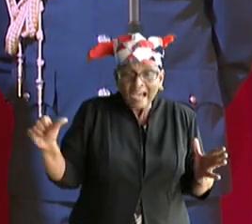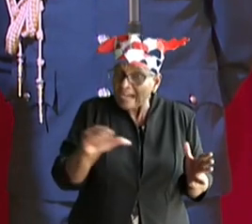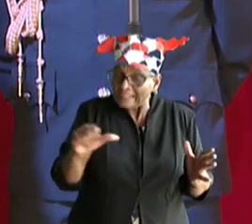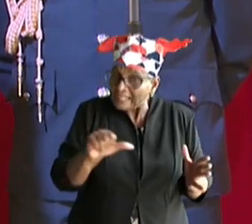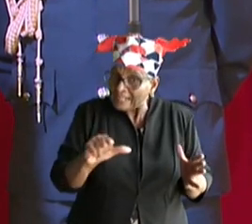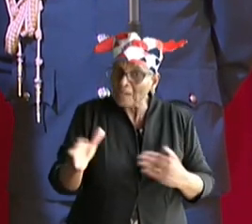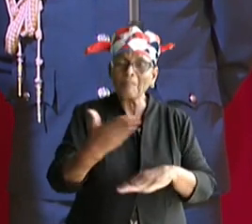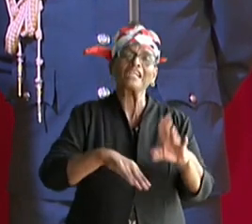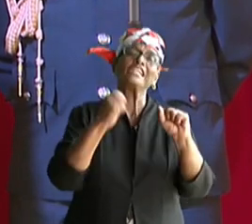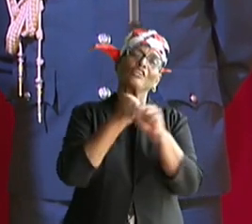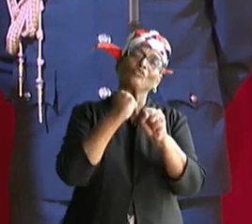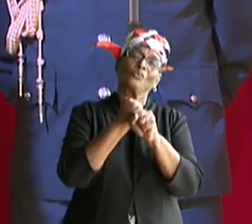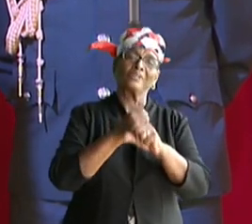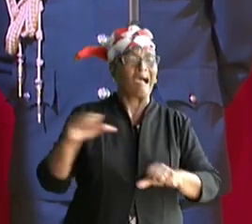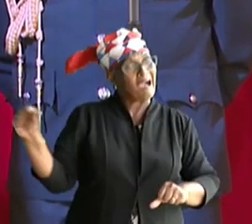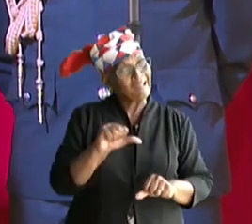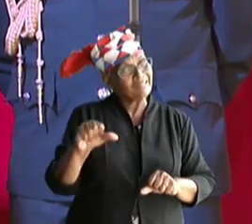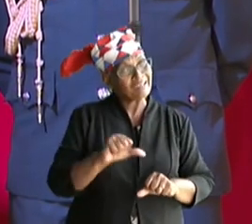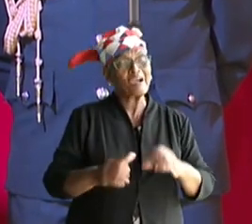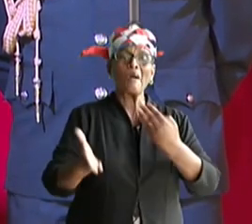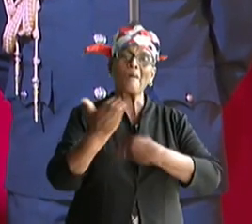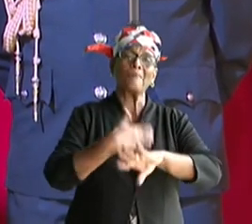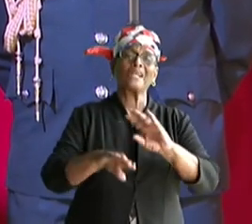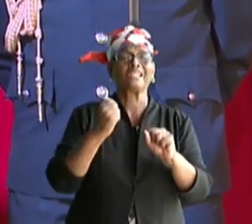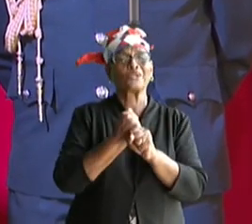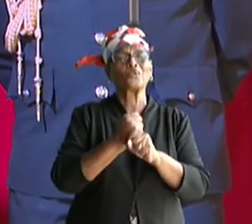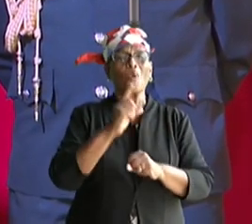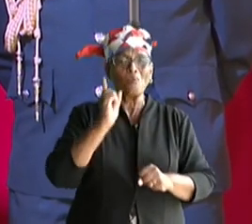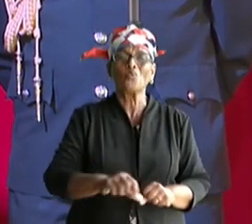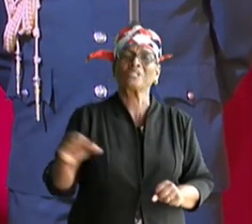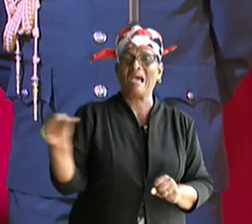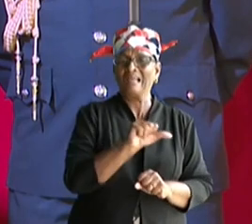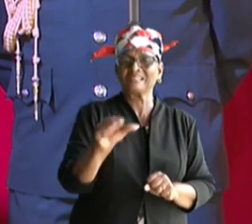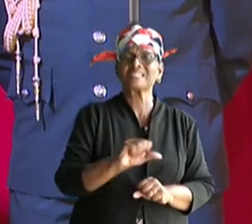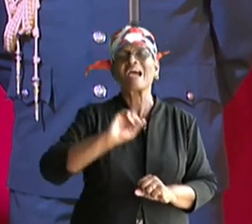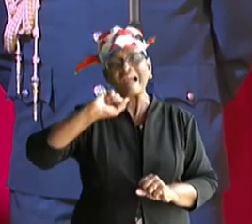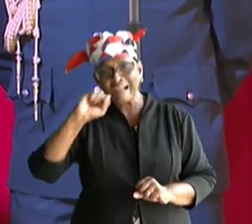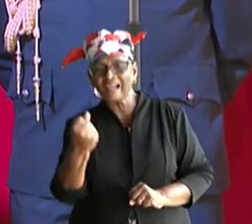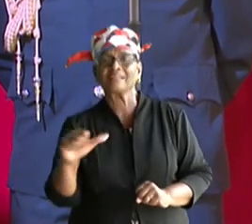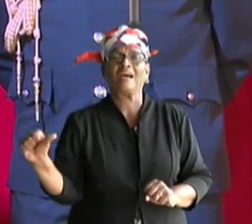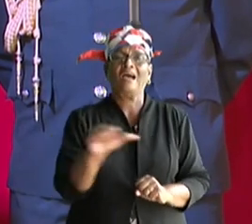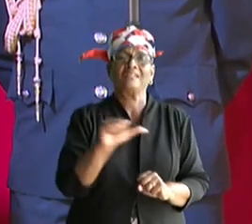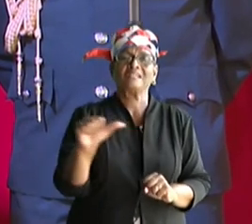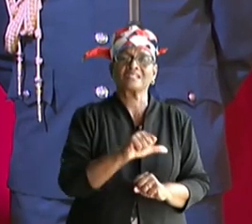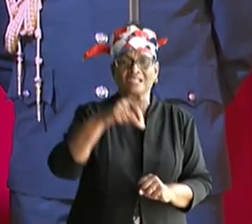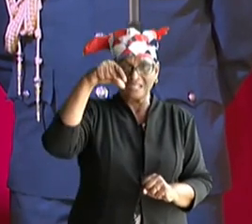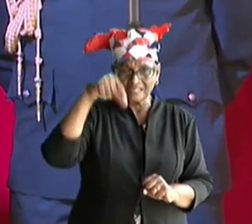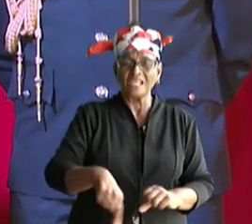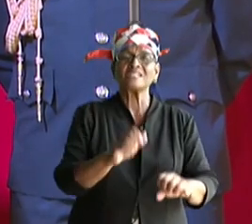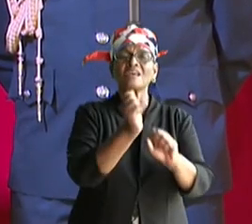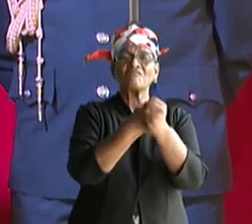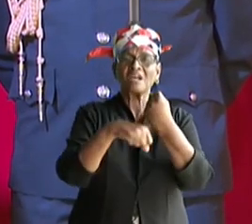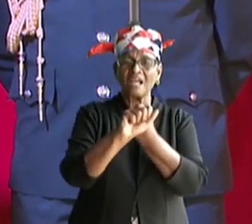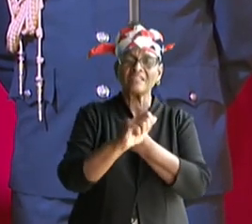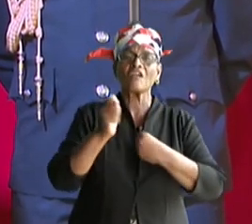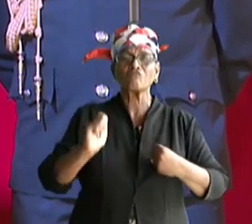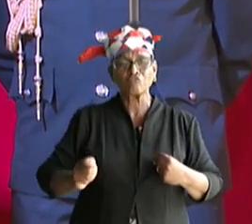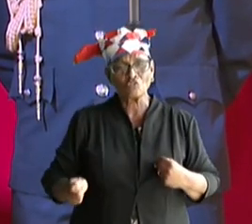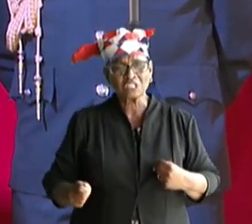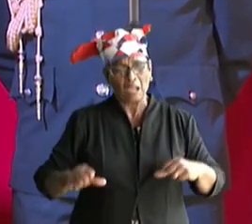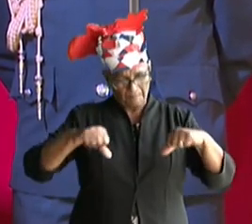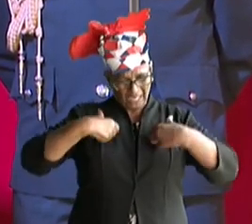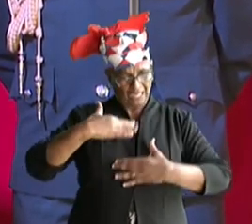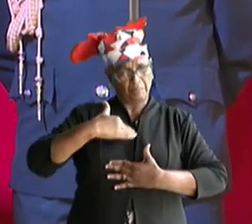doen travasi. Het moet anders. Het kan anders. Deze verandering, meneer de voorzitter, begint bij